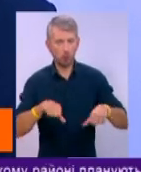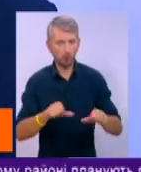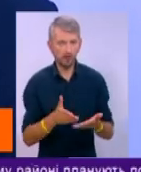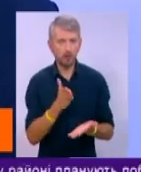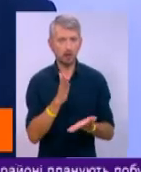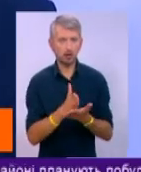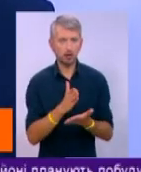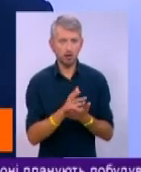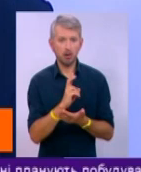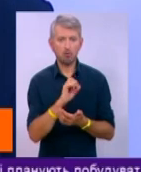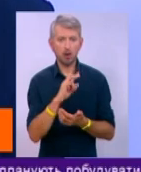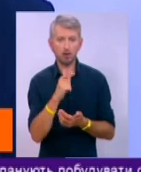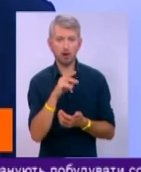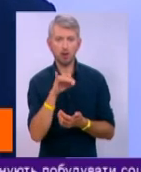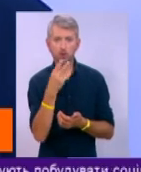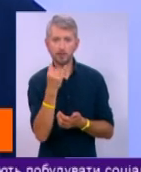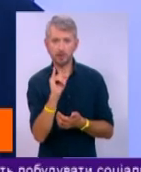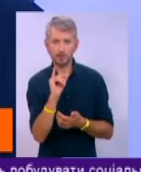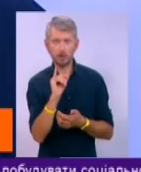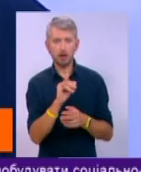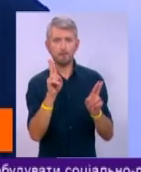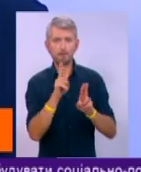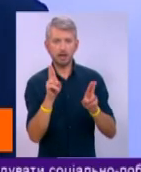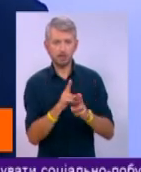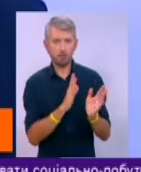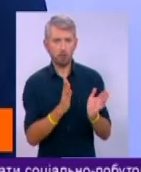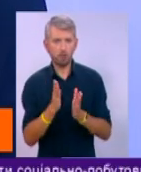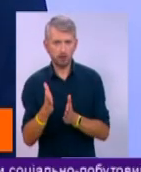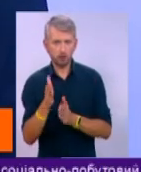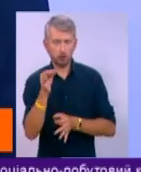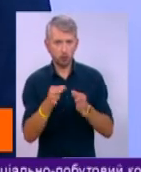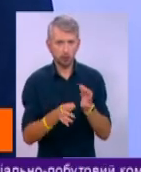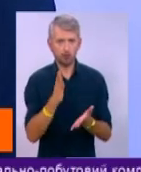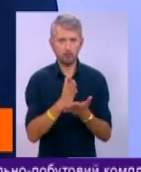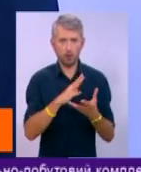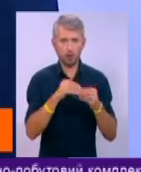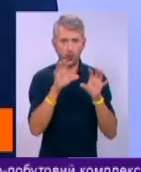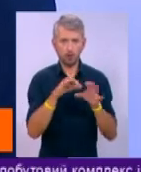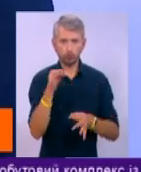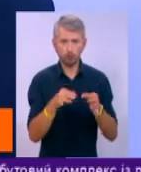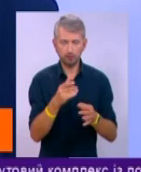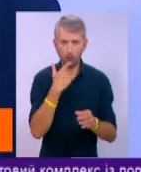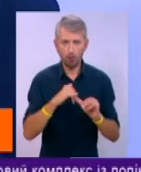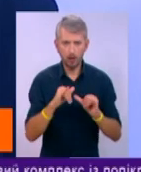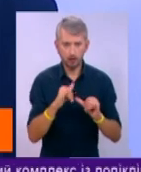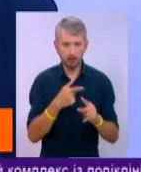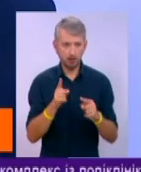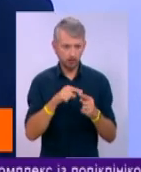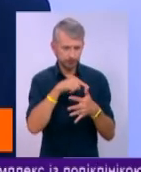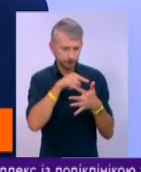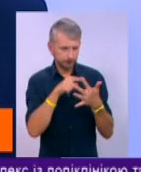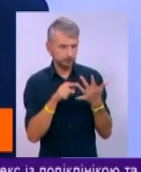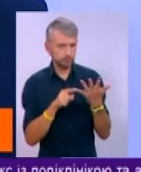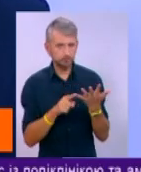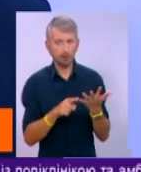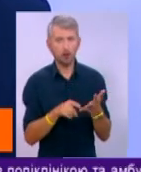Є в нас бангалорські принципи поведінки суддів, є кодекс суддівської етики. І тому цих інструментів